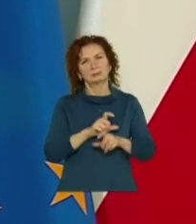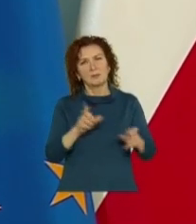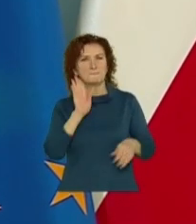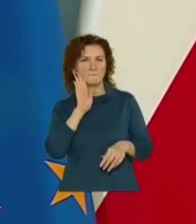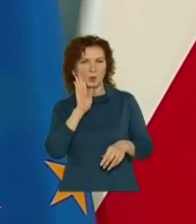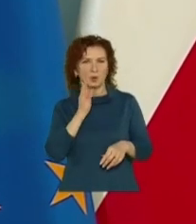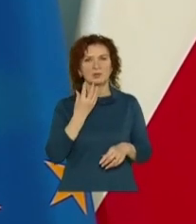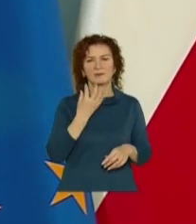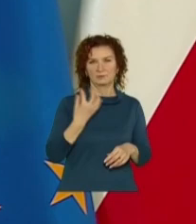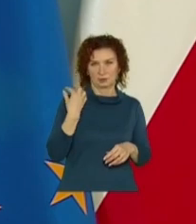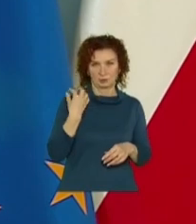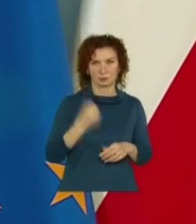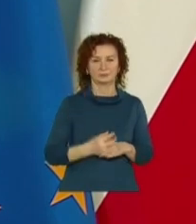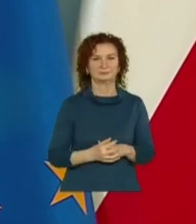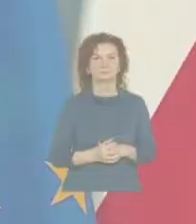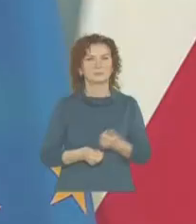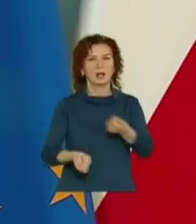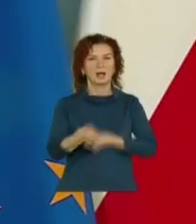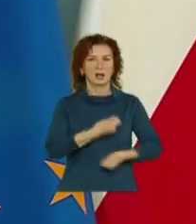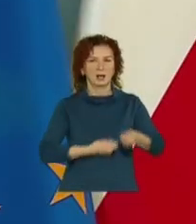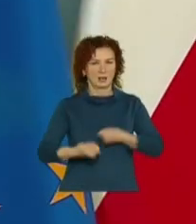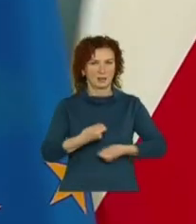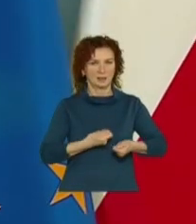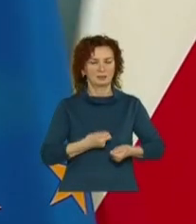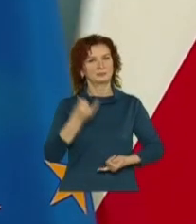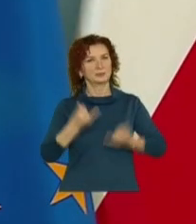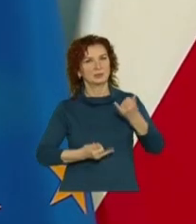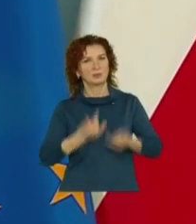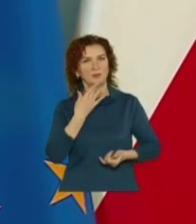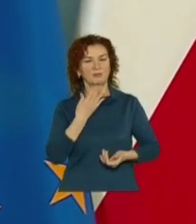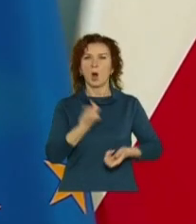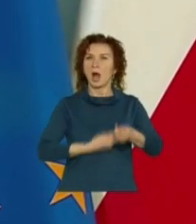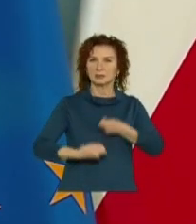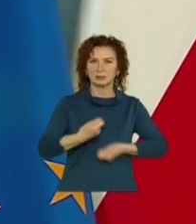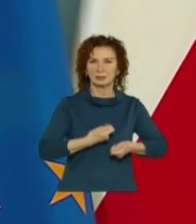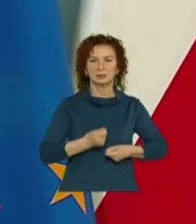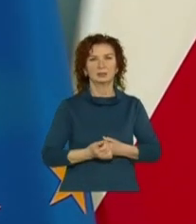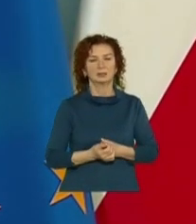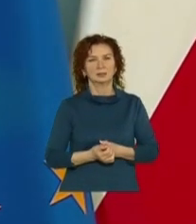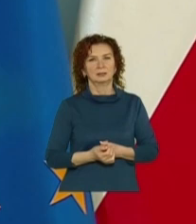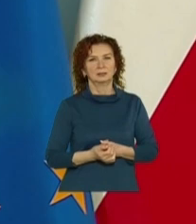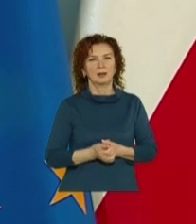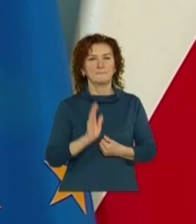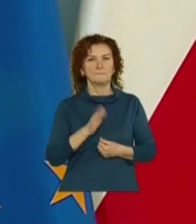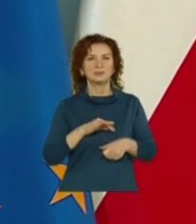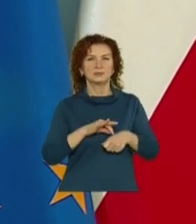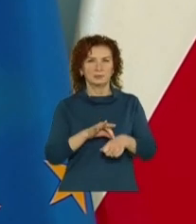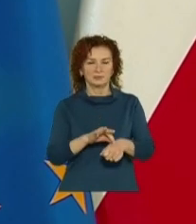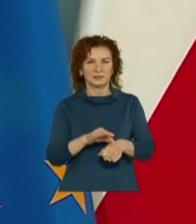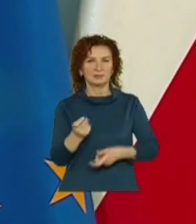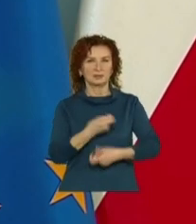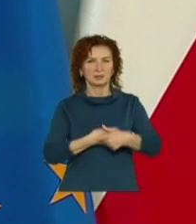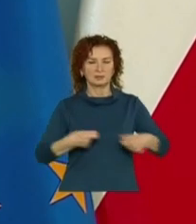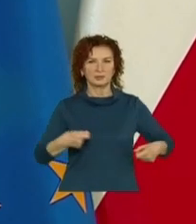podejmując decyzję o poprzednich obostrzenia jeżeli chodzi o handel będziemy tutaj wprowadzali